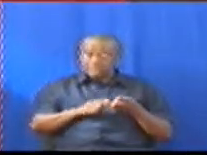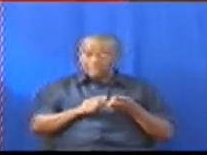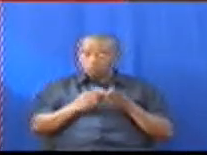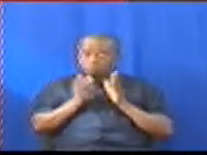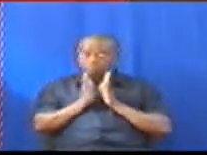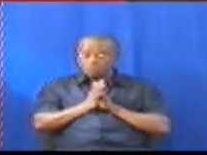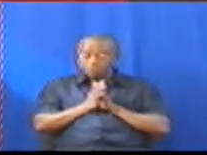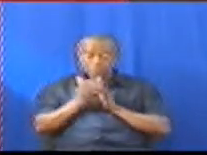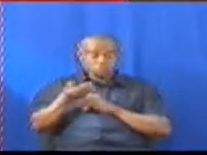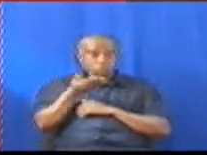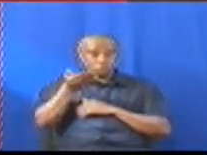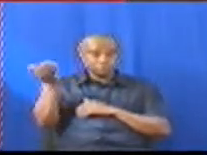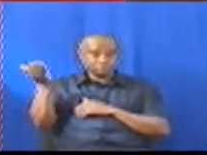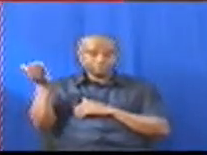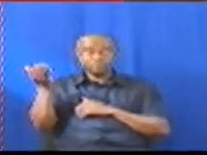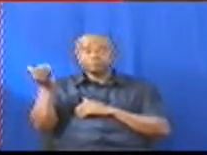yoyote